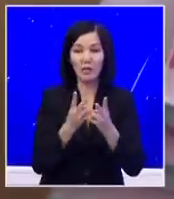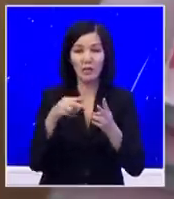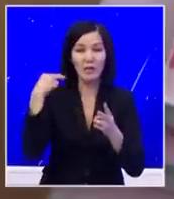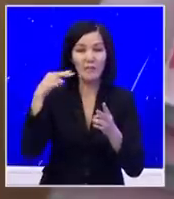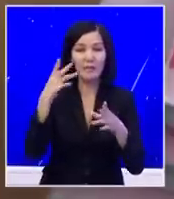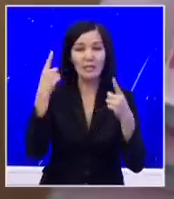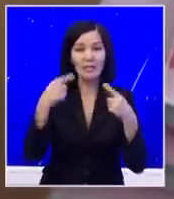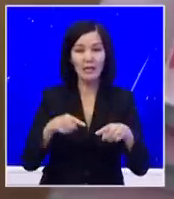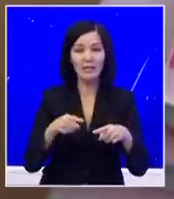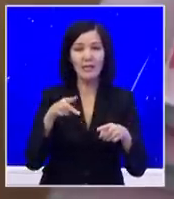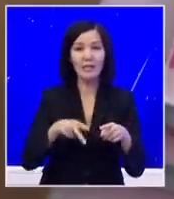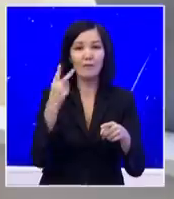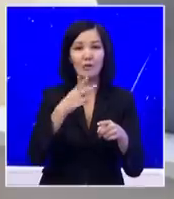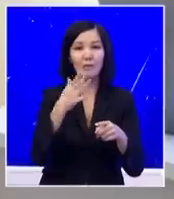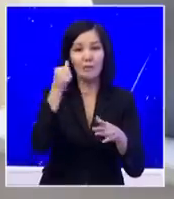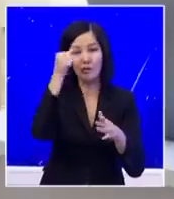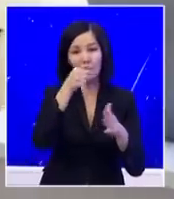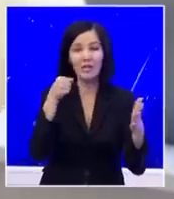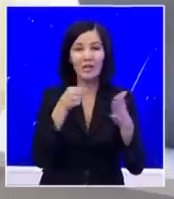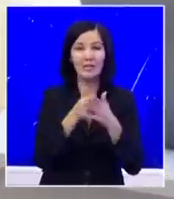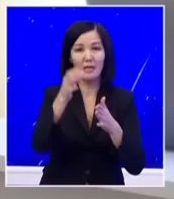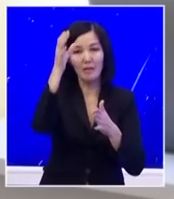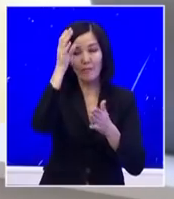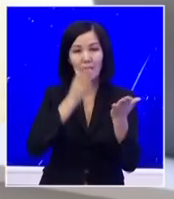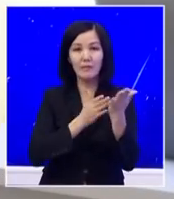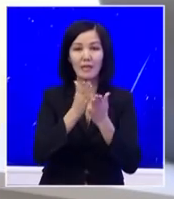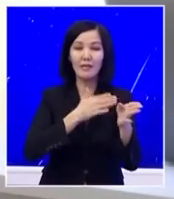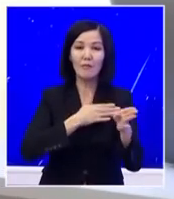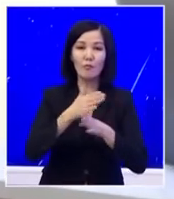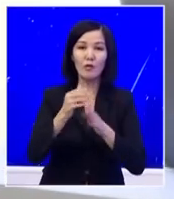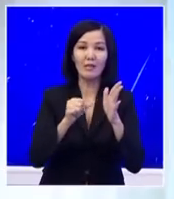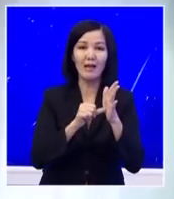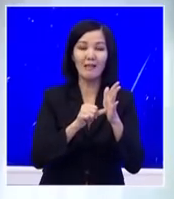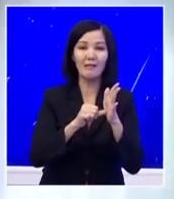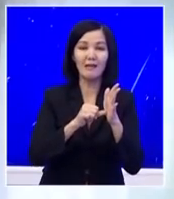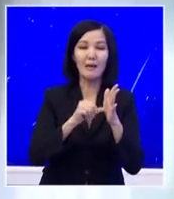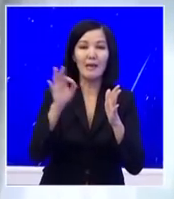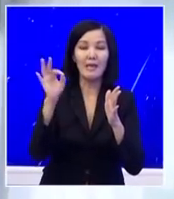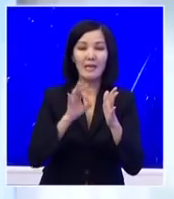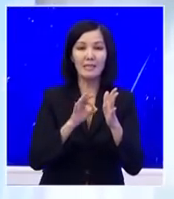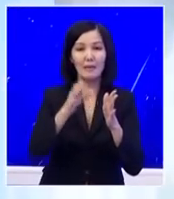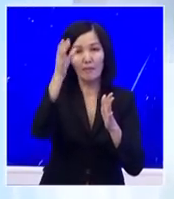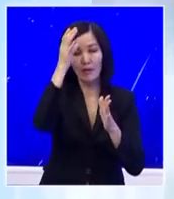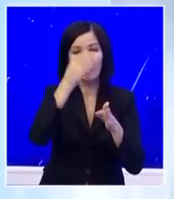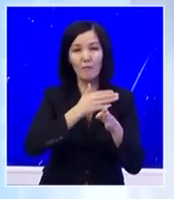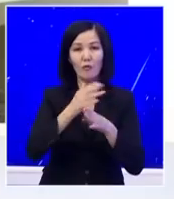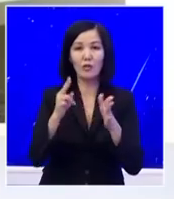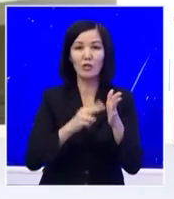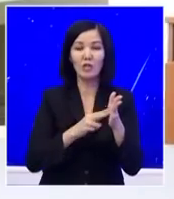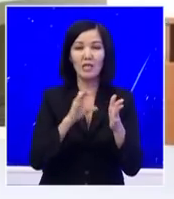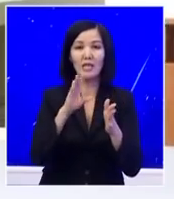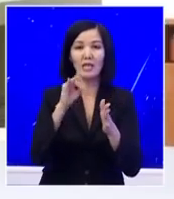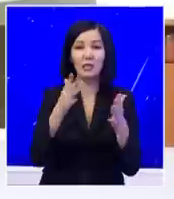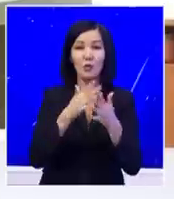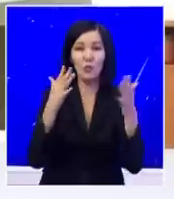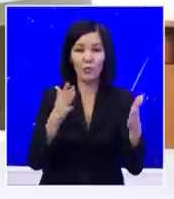қарамастан 2025 жылға дейін білім саласына бөлінетін қаржы 6 есе, ғылымға бөлінетін қаржы 7 есе өсетін